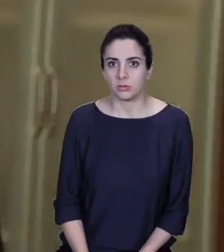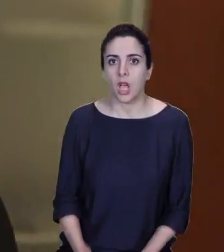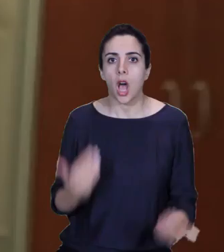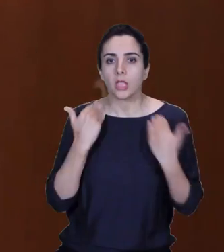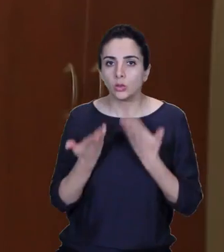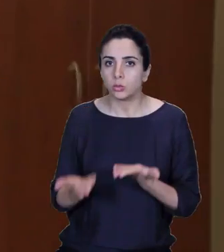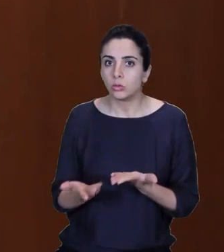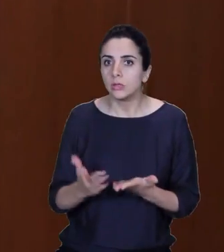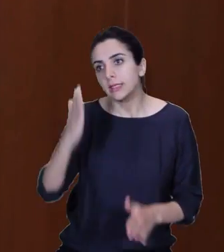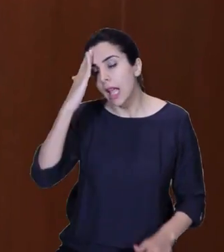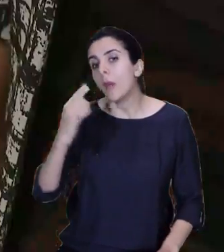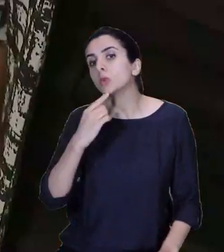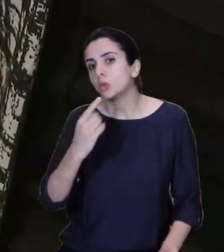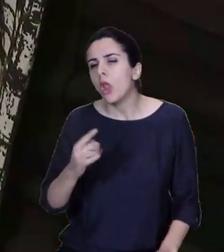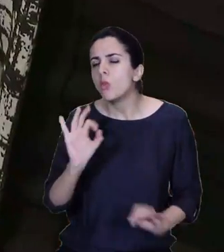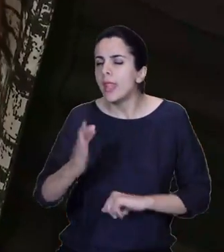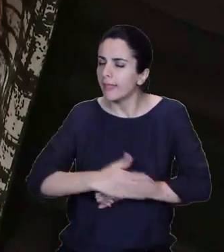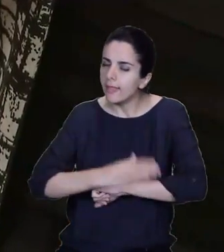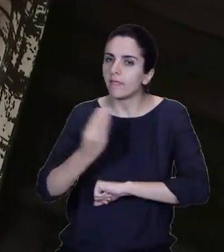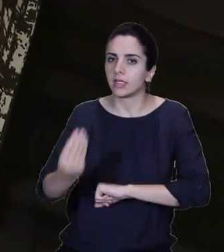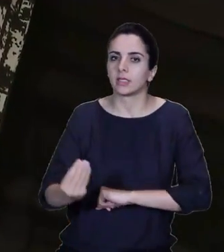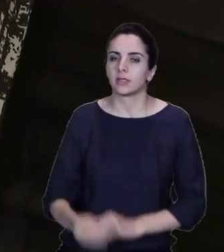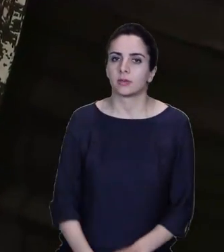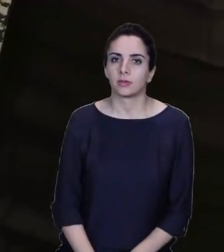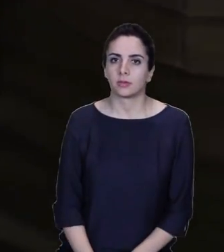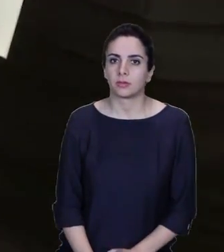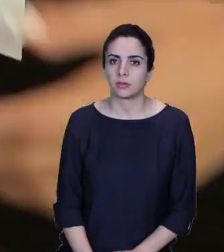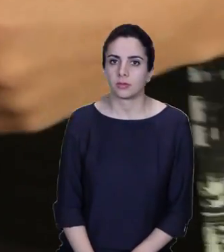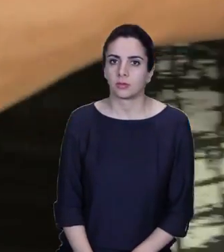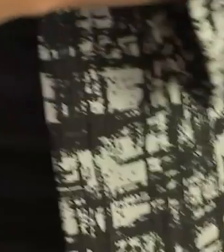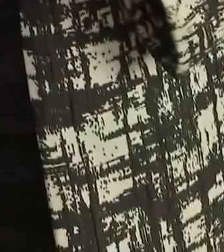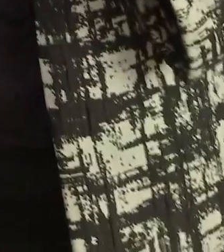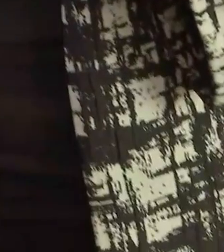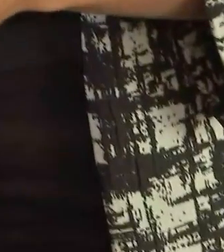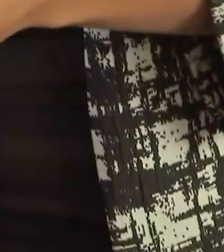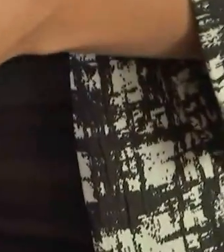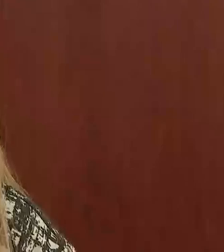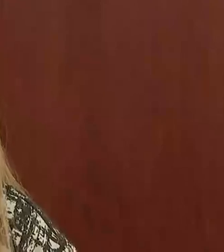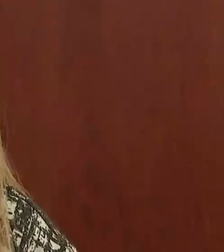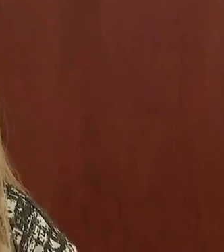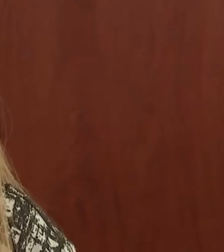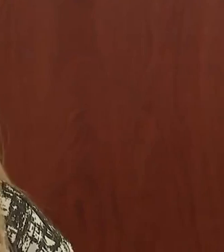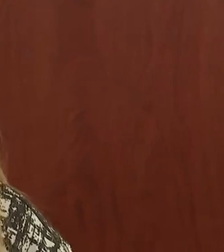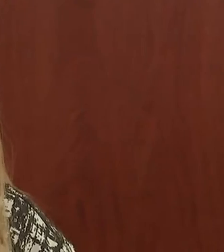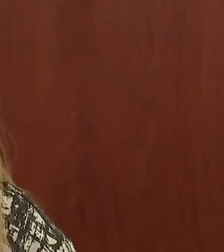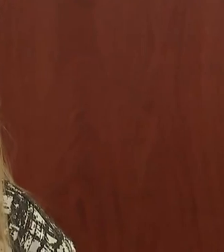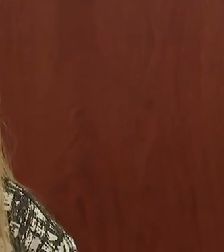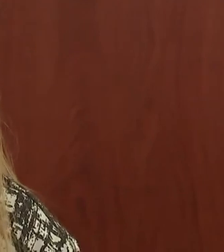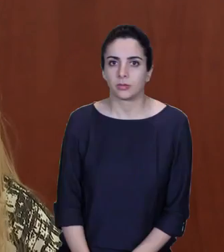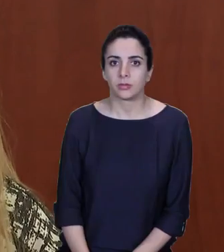Adresi bu. Eğer selamı söylerseniz mutlaka yardımcı olacaktır. Bakırköy'de bir adres. Alev aldı, okuyor. Yüzü